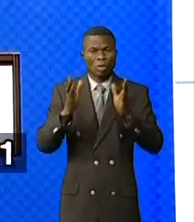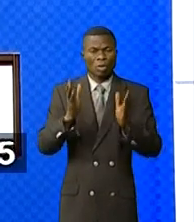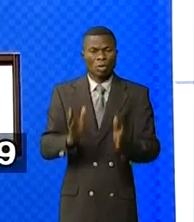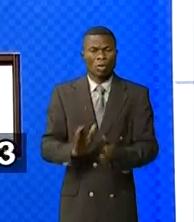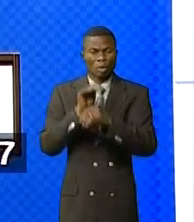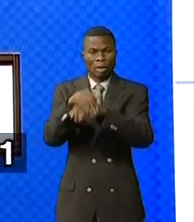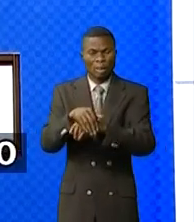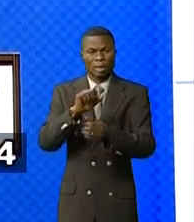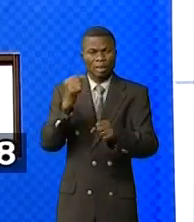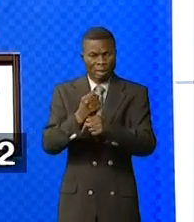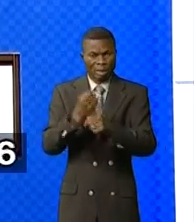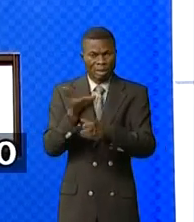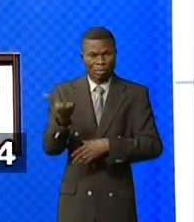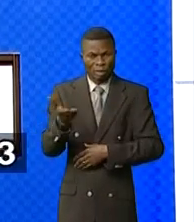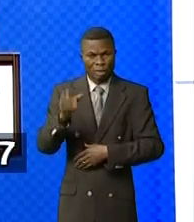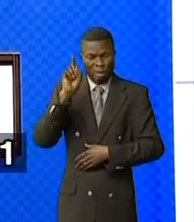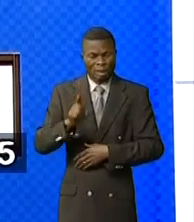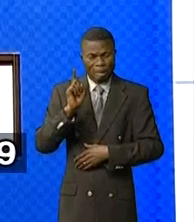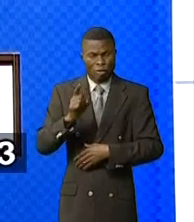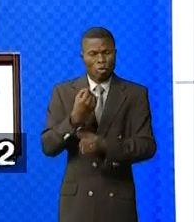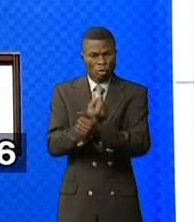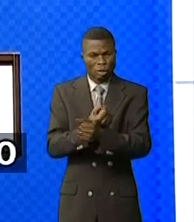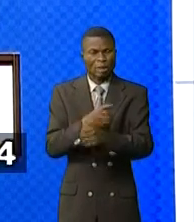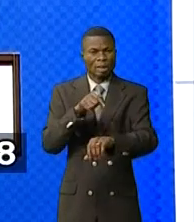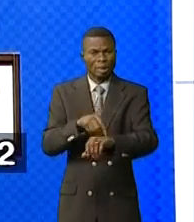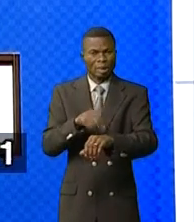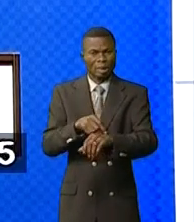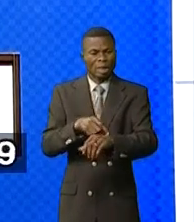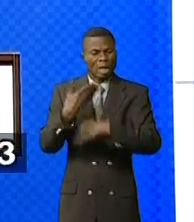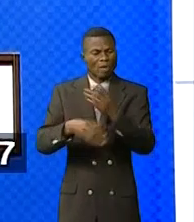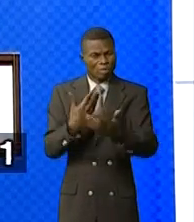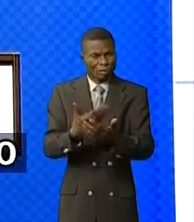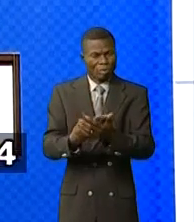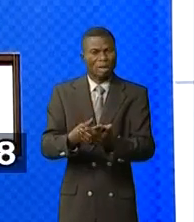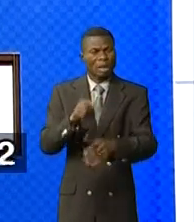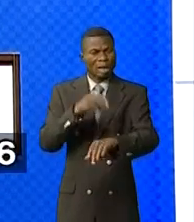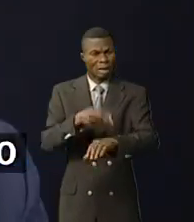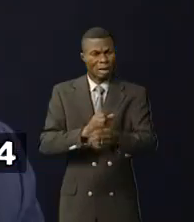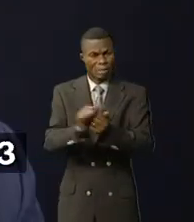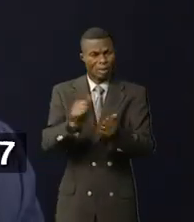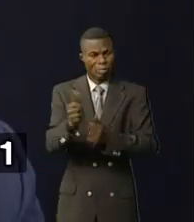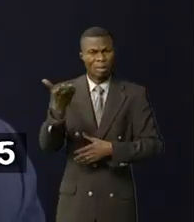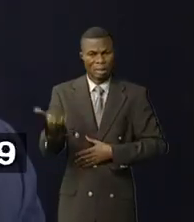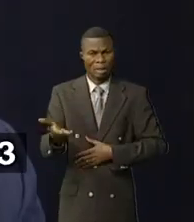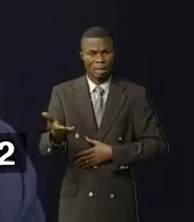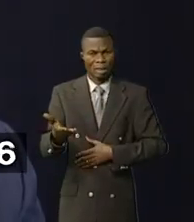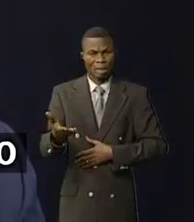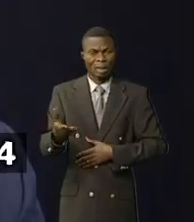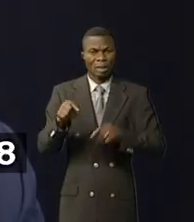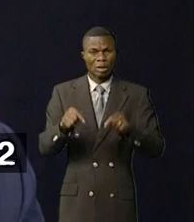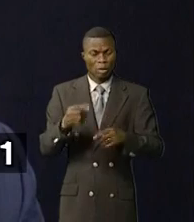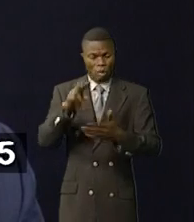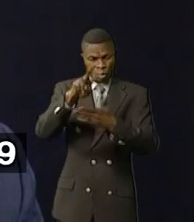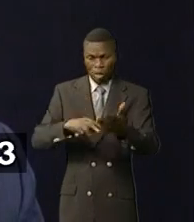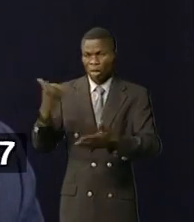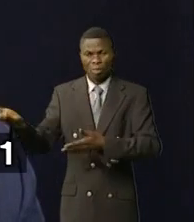impliqués dans ces processus. Ils doivent se dépasser. Ils doivent se surpasser parce que nous avons le temps qui court. Parce que je lis à gauche, à